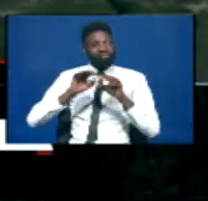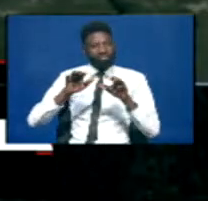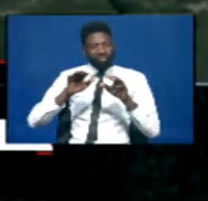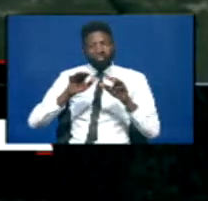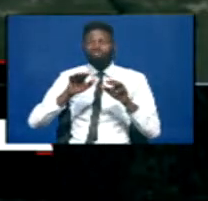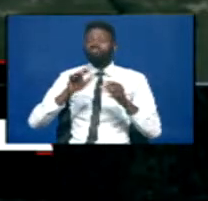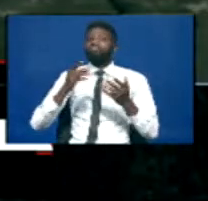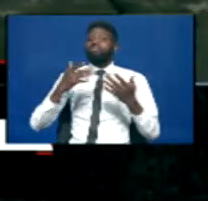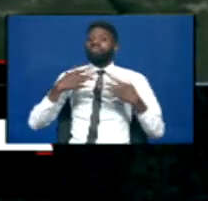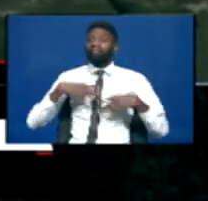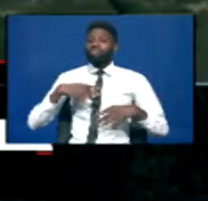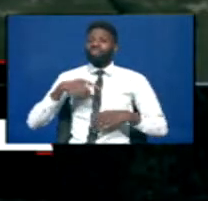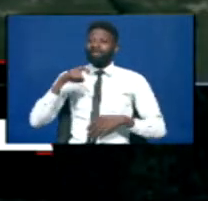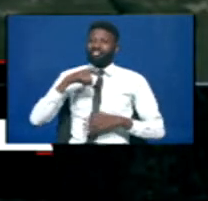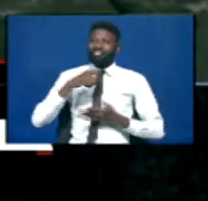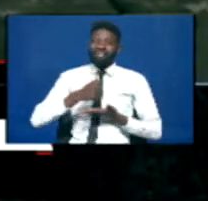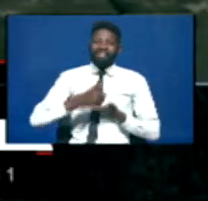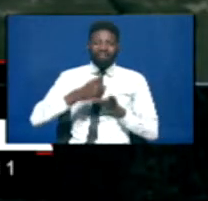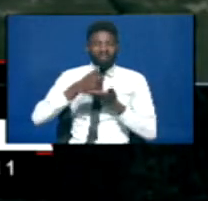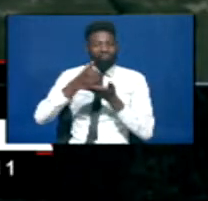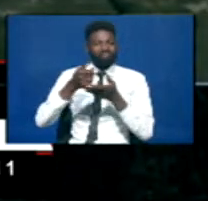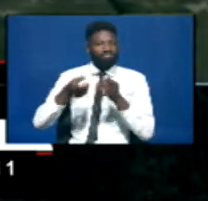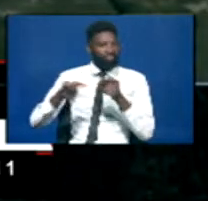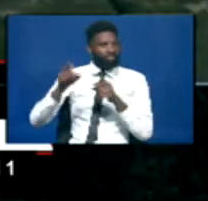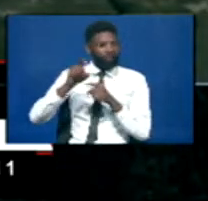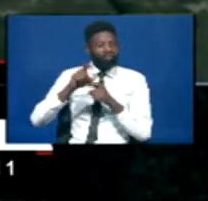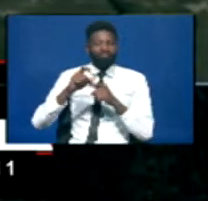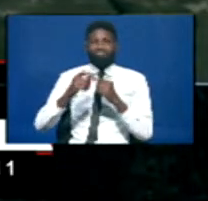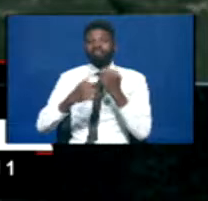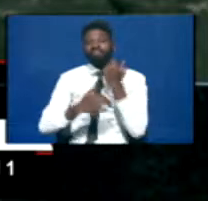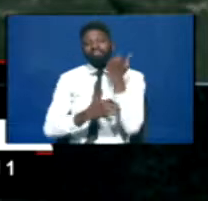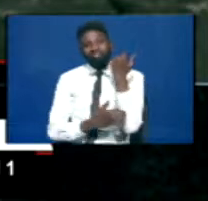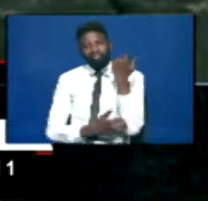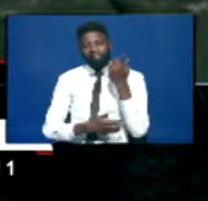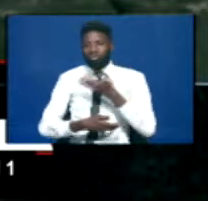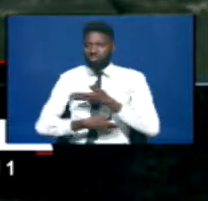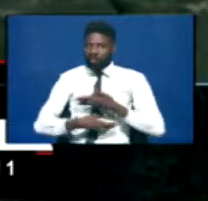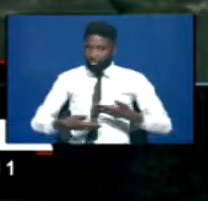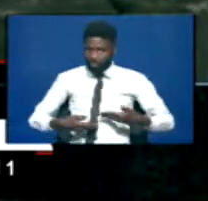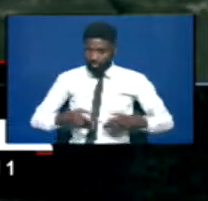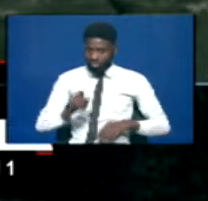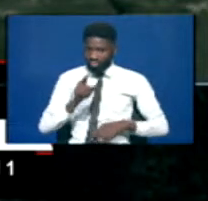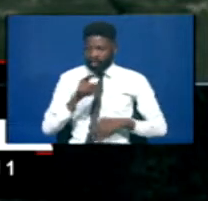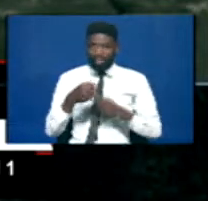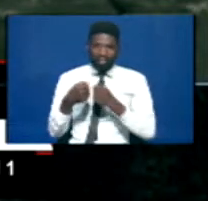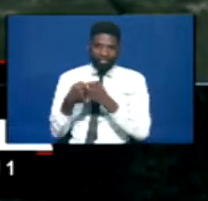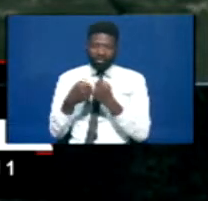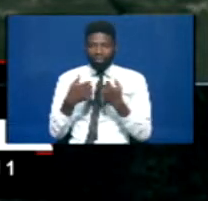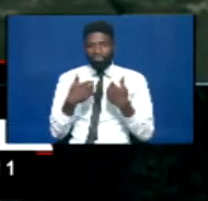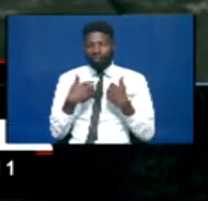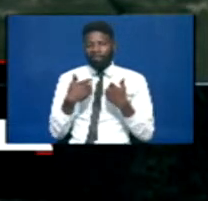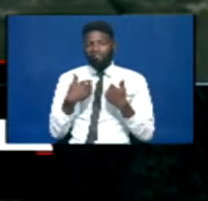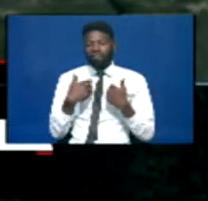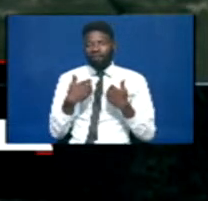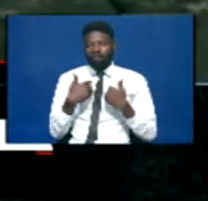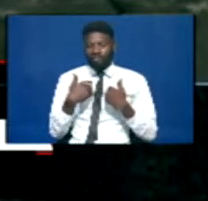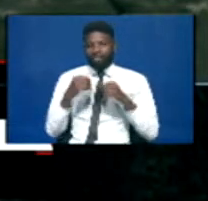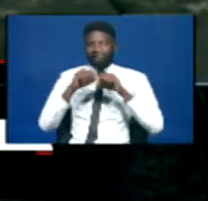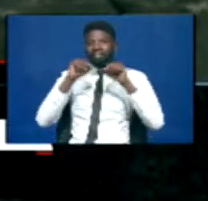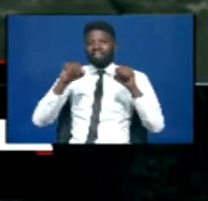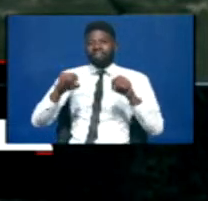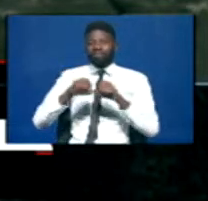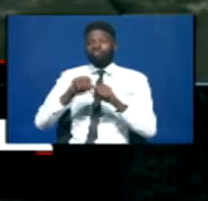and poverty, the months ahead will test the multilateral system. And the General Assembly is central to everything